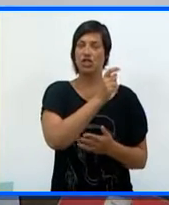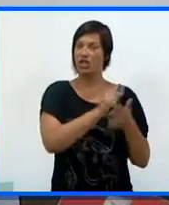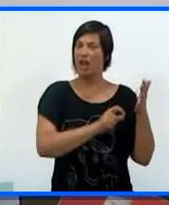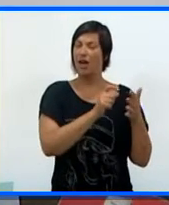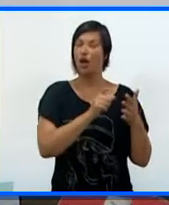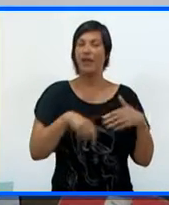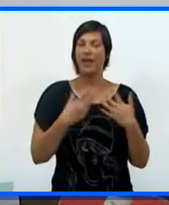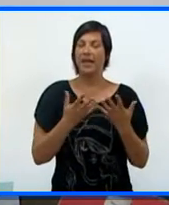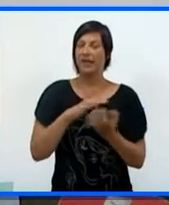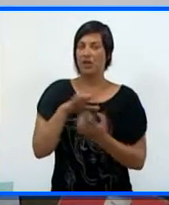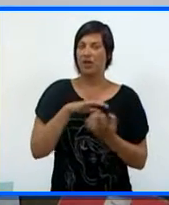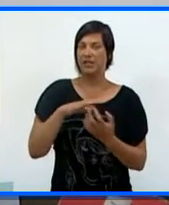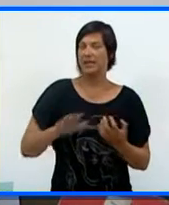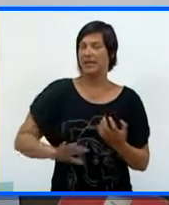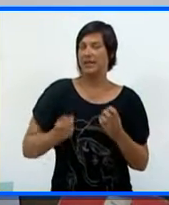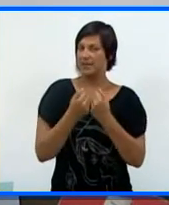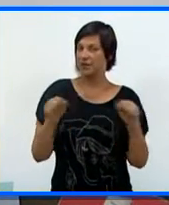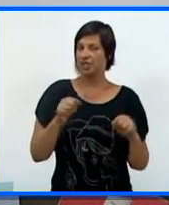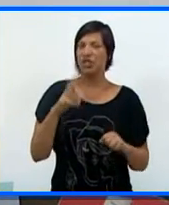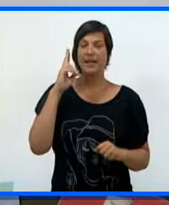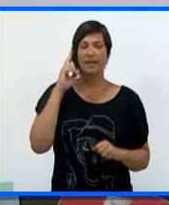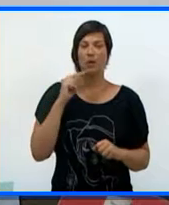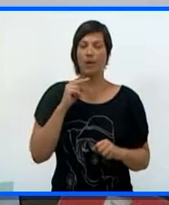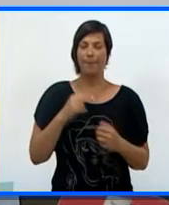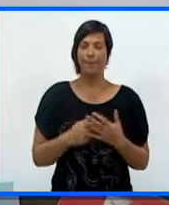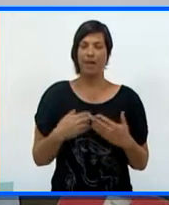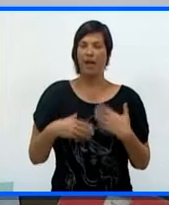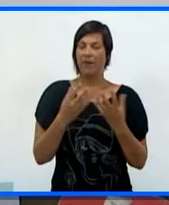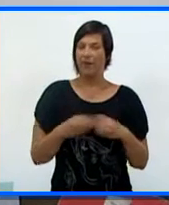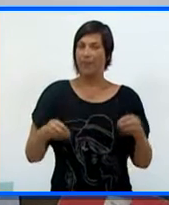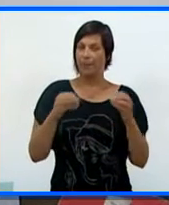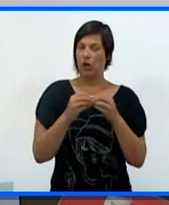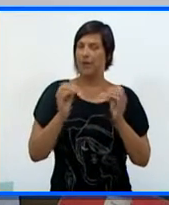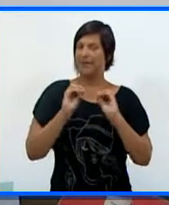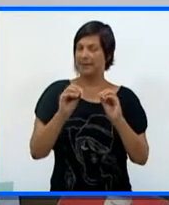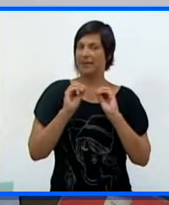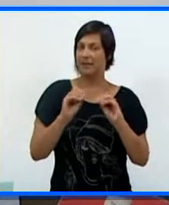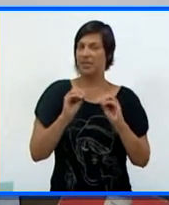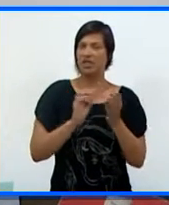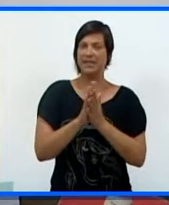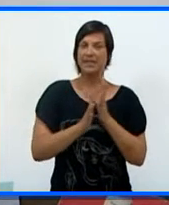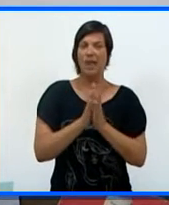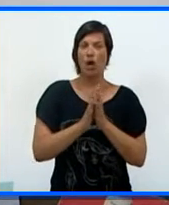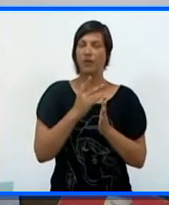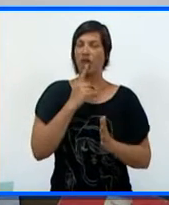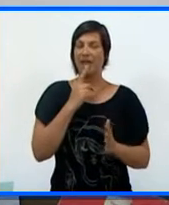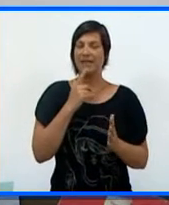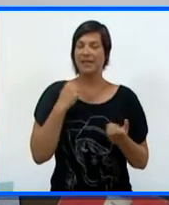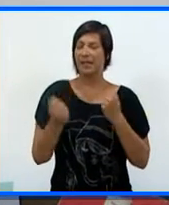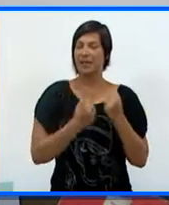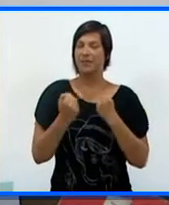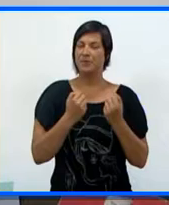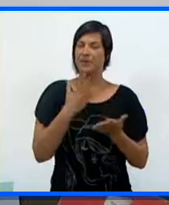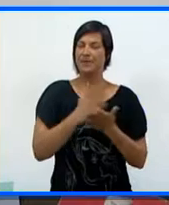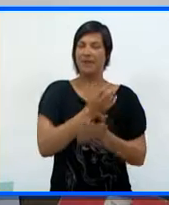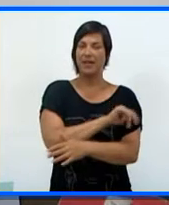za roditelje djece oštećena sluha. Pa evo, ovaj projekt tečaj znakovnog jezika aktivno